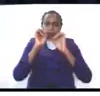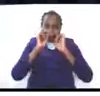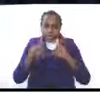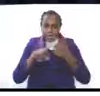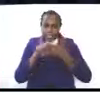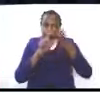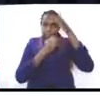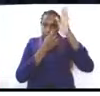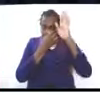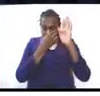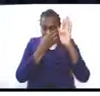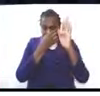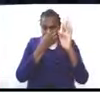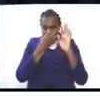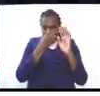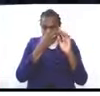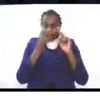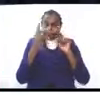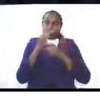Mungu. Na jambo la tatu